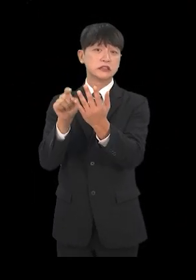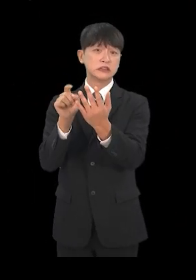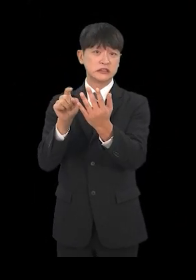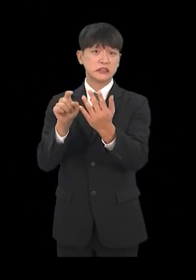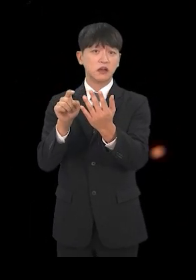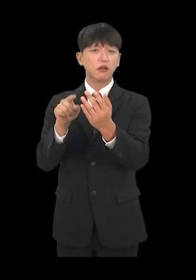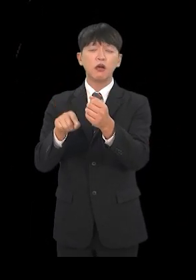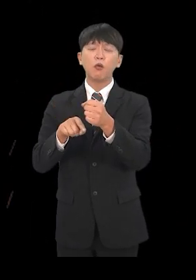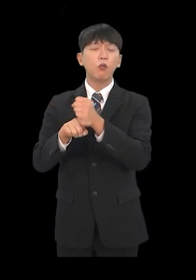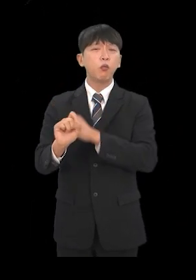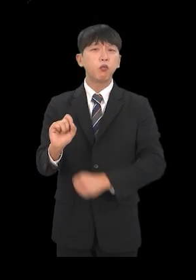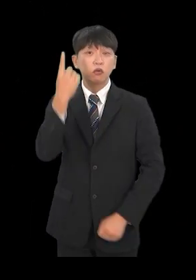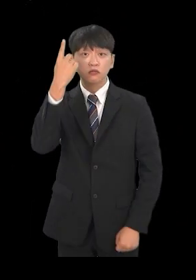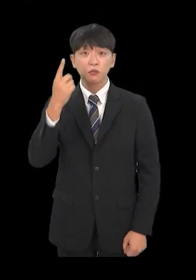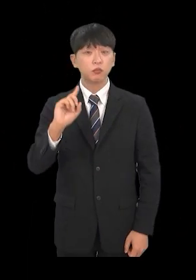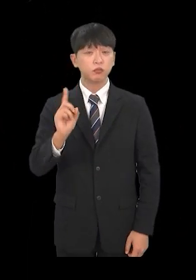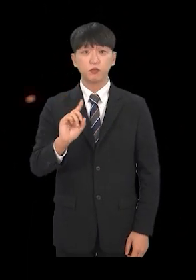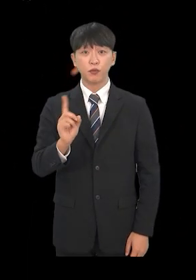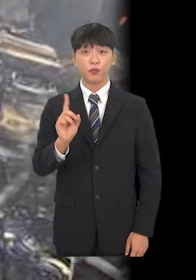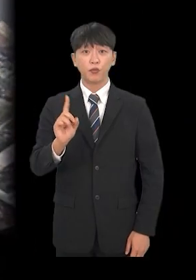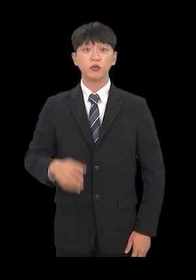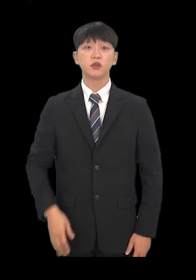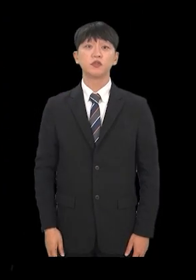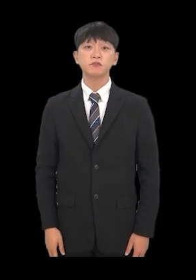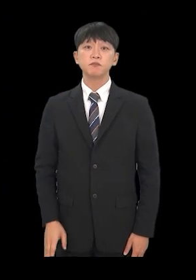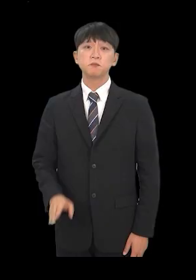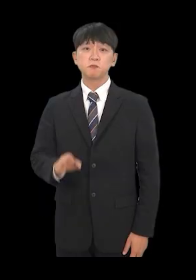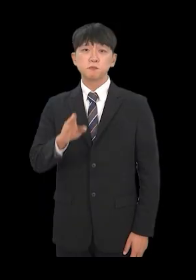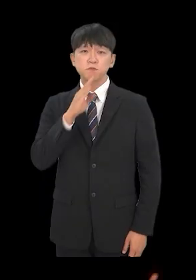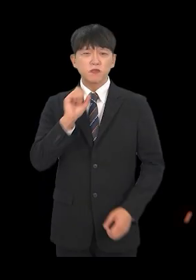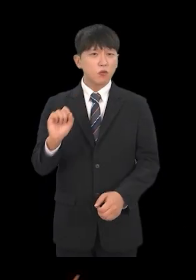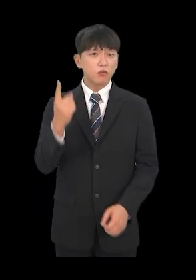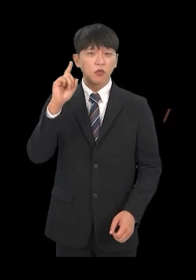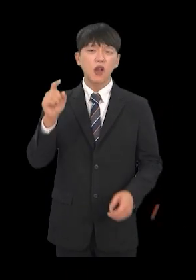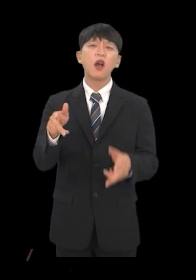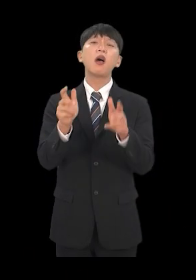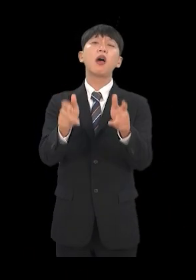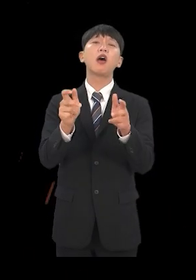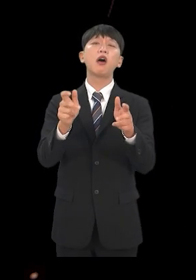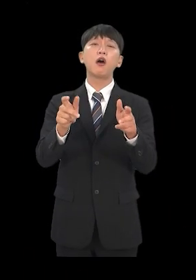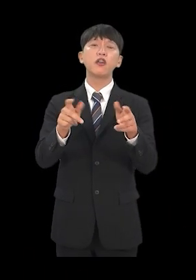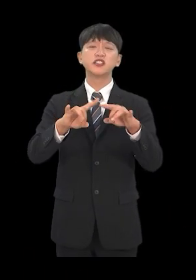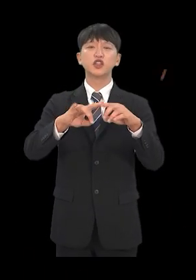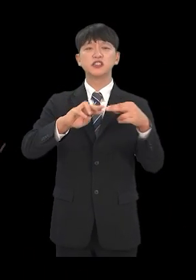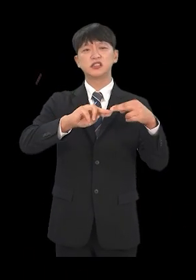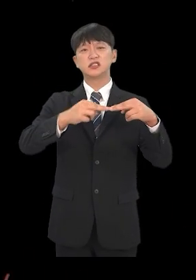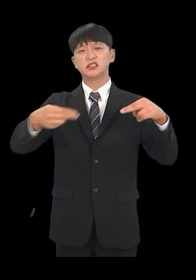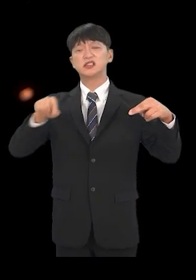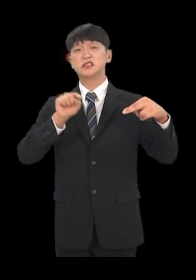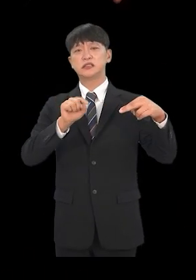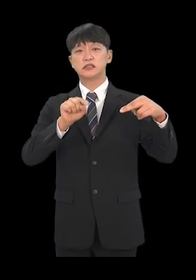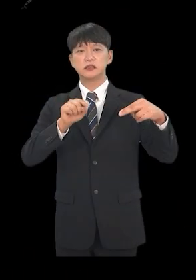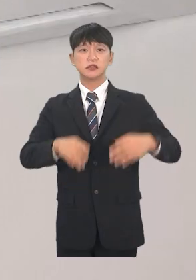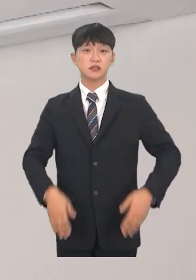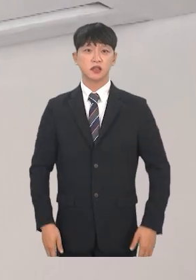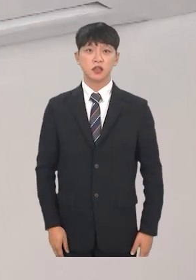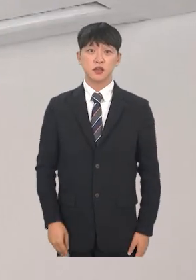사고. 이 사건의 원인은 무엇이었을까요? 그 불씨의 원인은 바로 객실 안 에어컨 전선